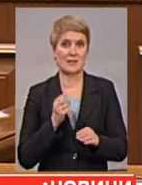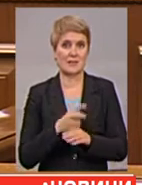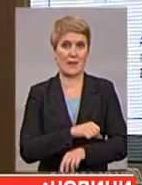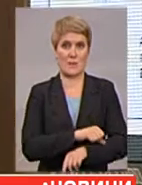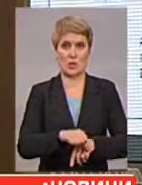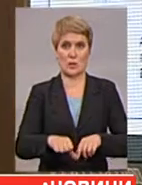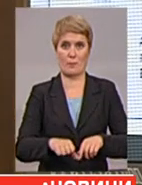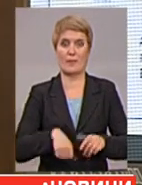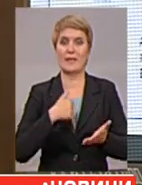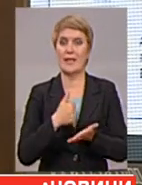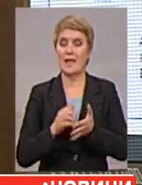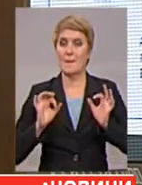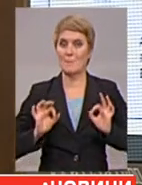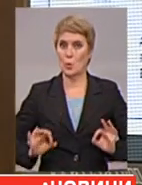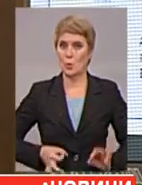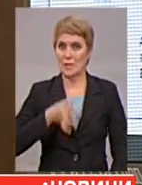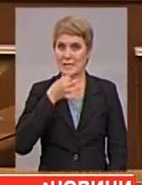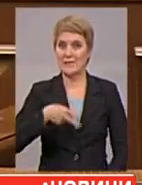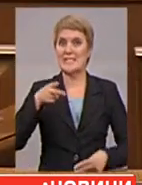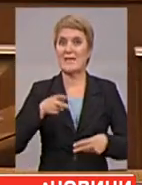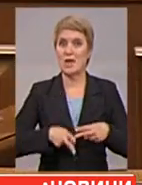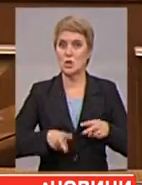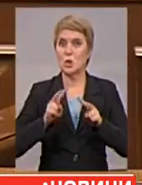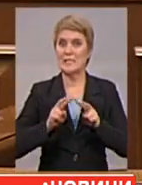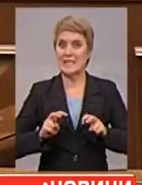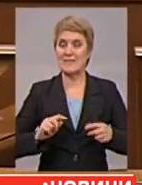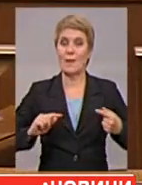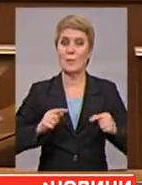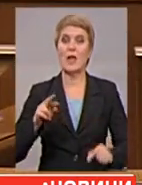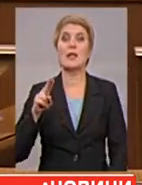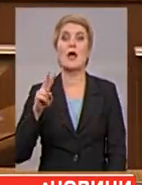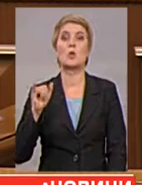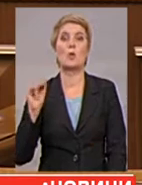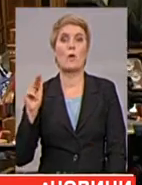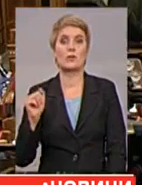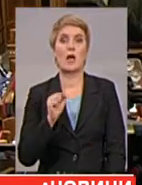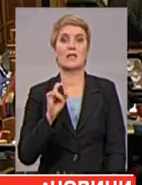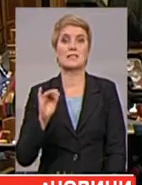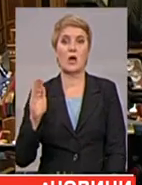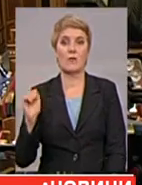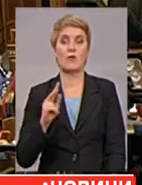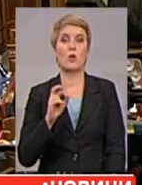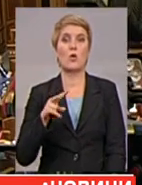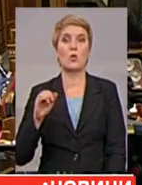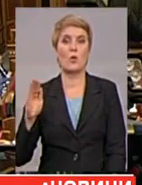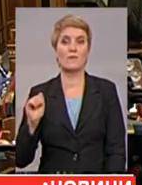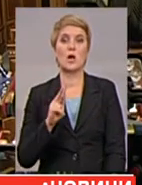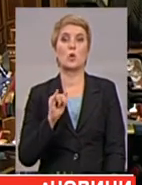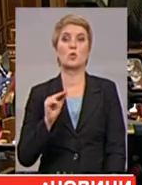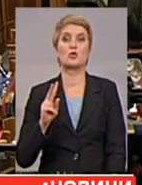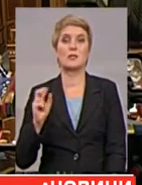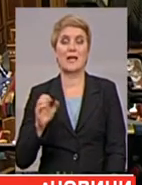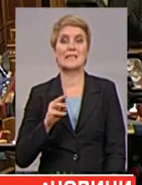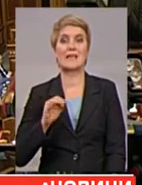Генеральний прокурор зазначив, наразі вже завершено слідство проти Януковича, Азарова, Колобова, Арбузова, Клименка, Ставицького, Курченка. А до державного